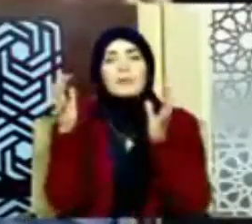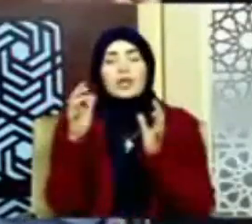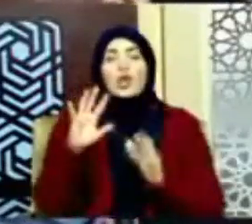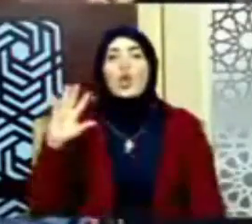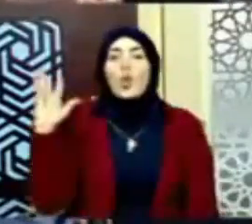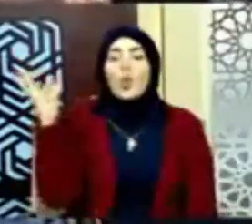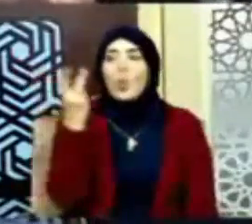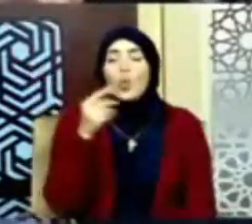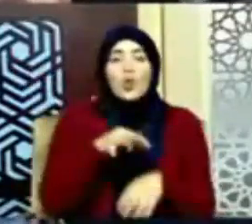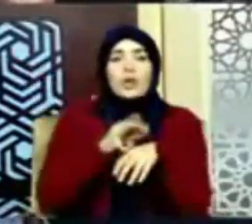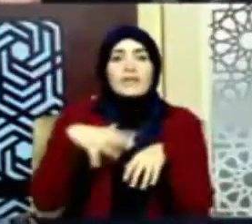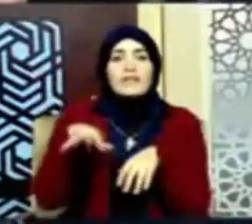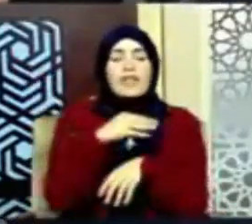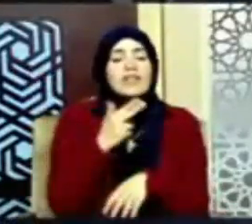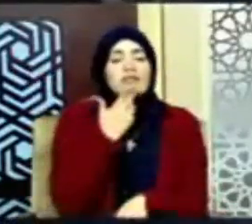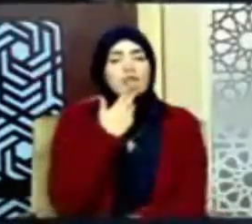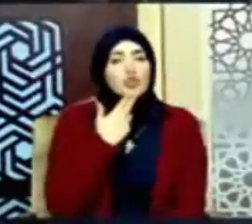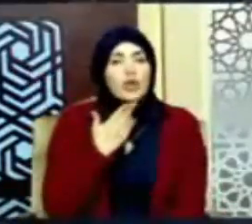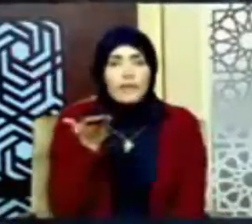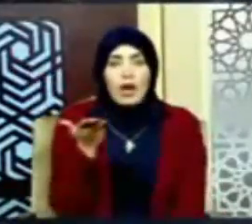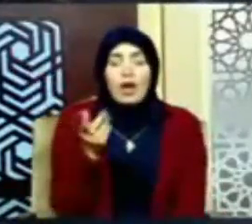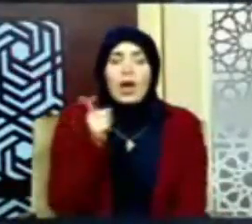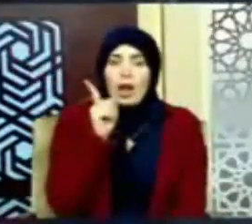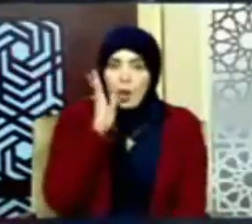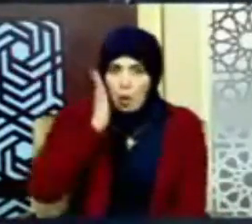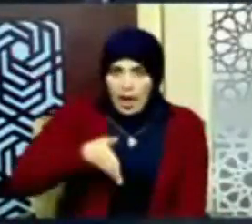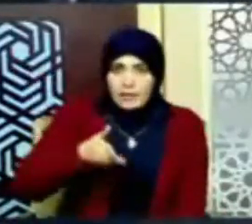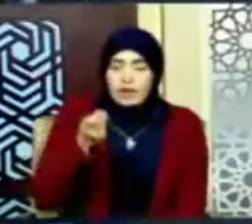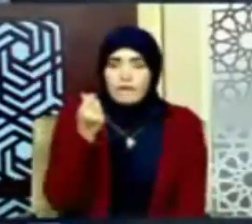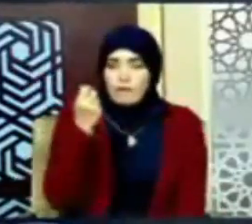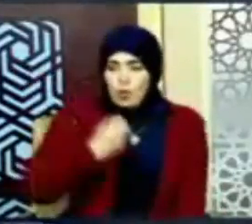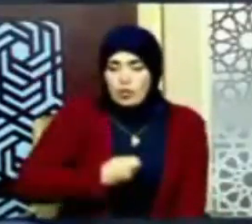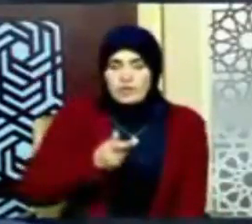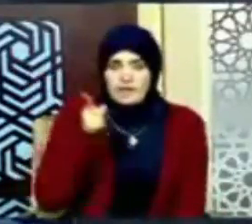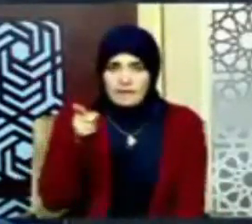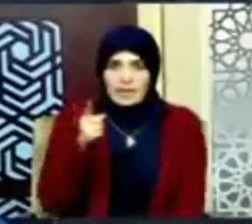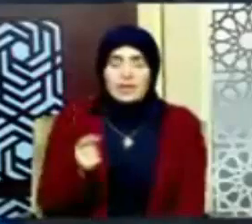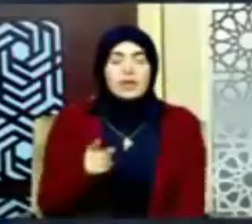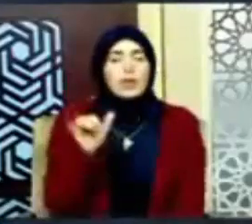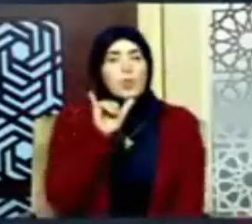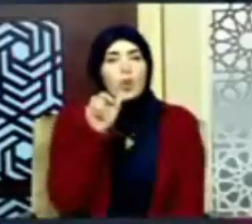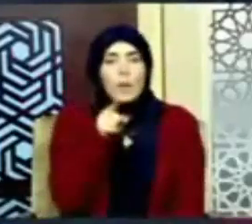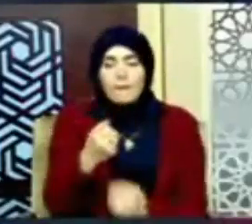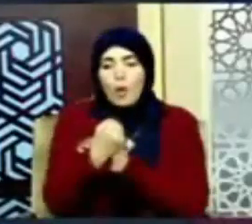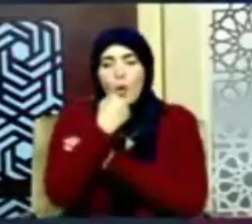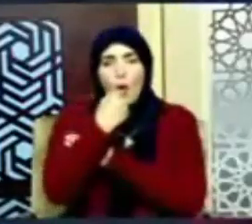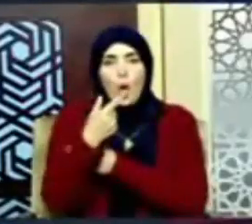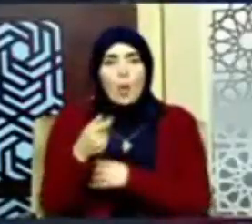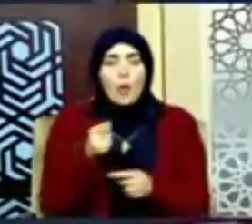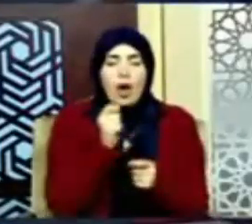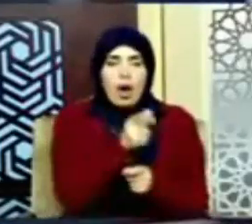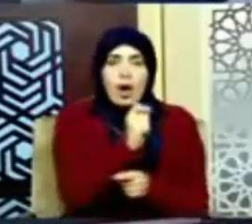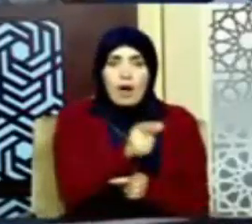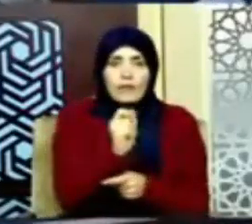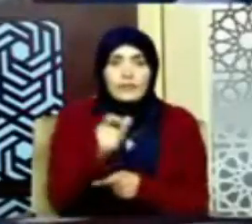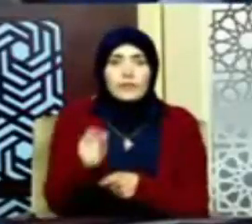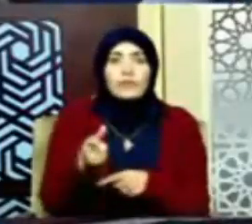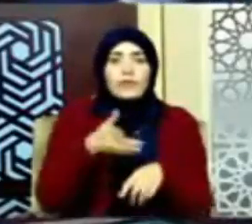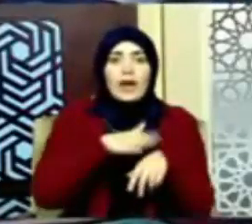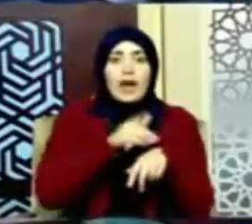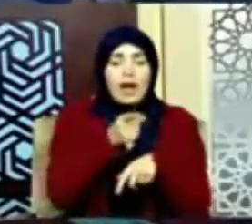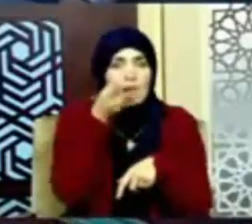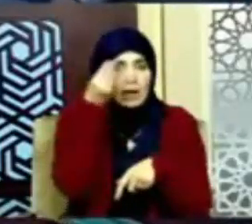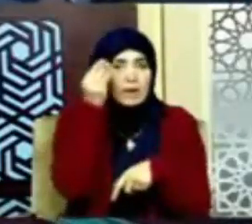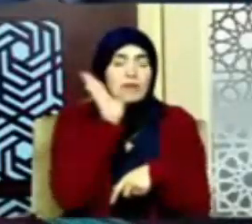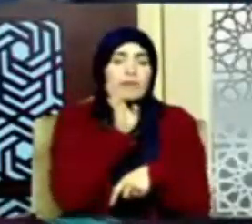ما استطاعوا في بكل قوة في النهضة العلمية وتبني الكفاءات العلمية